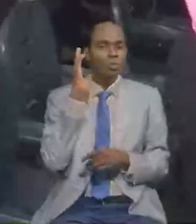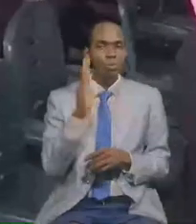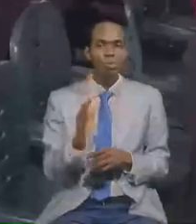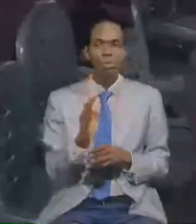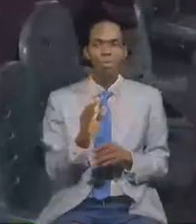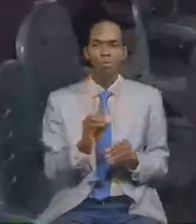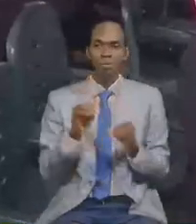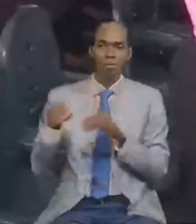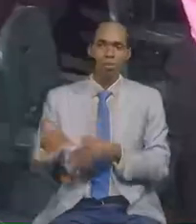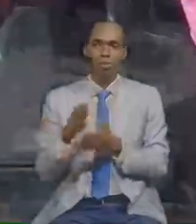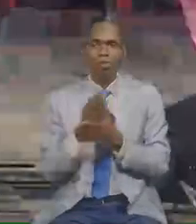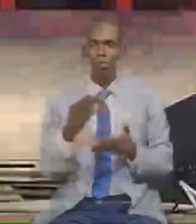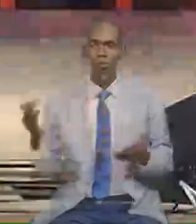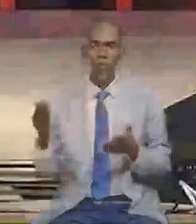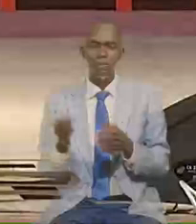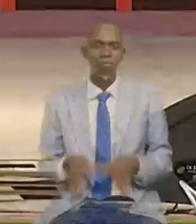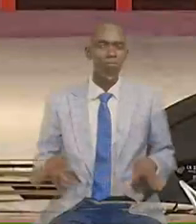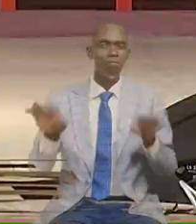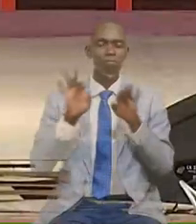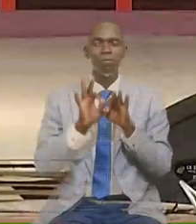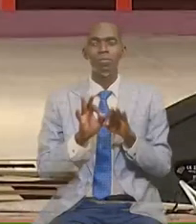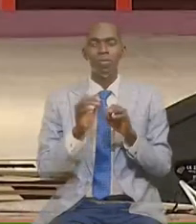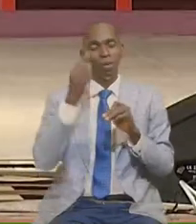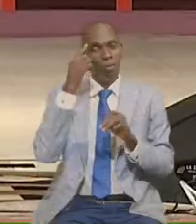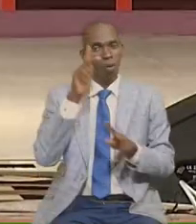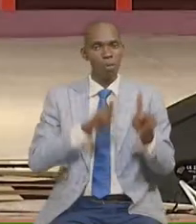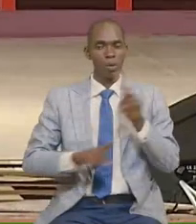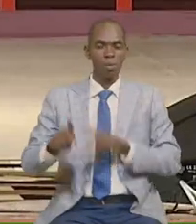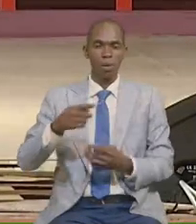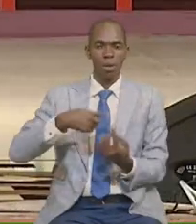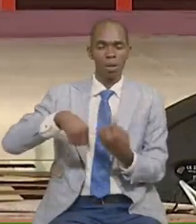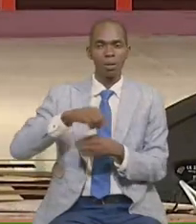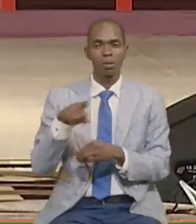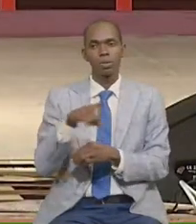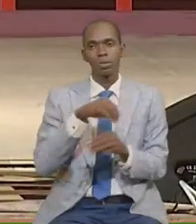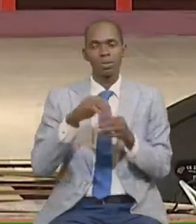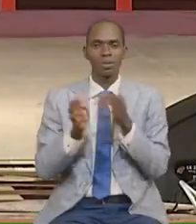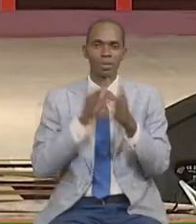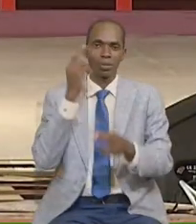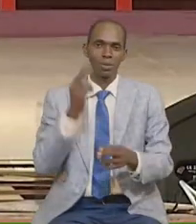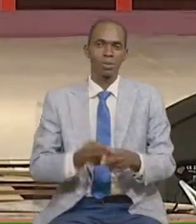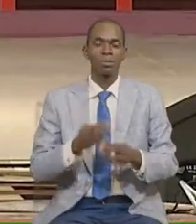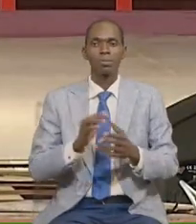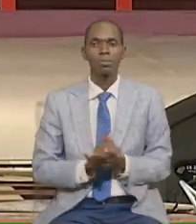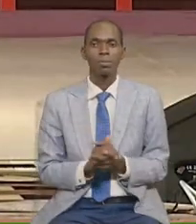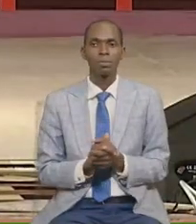vous allez donner quelque chose de tangible aux gens autour de vous au nom de Jésus.